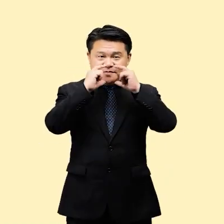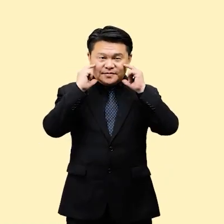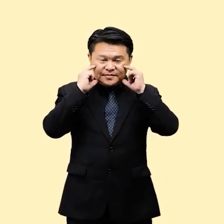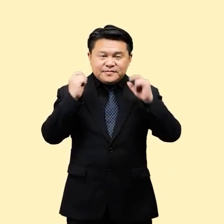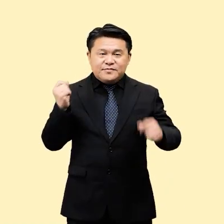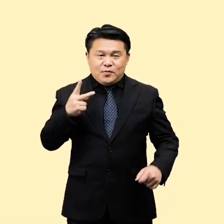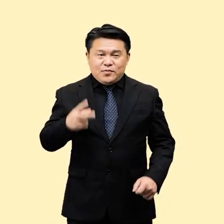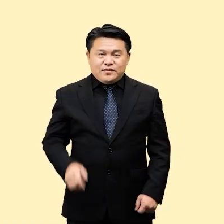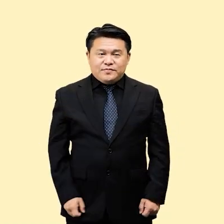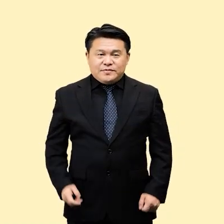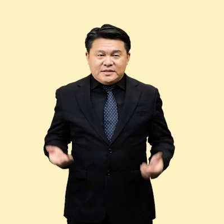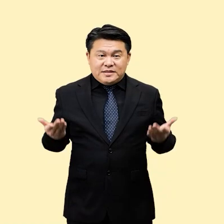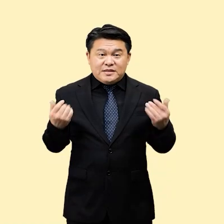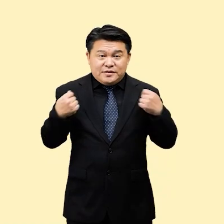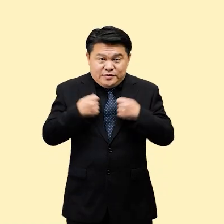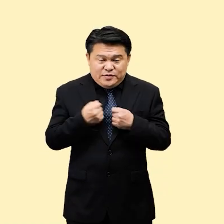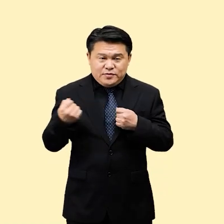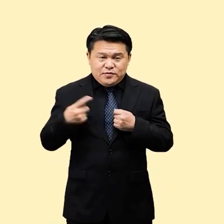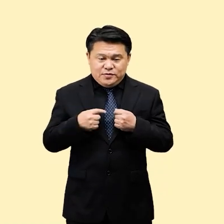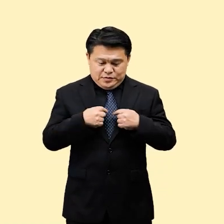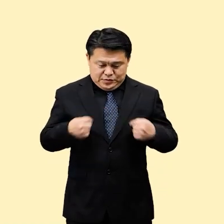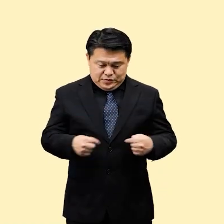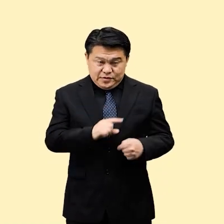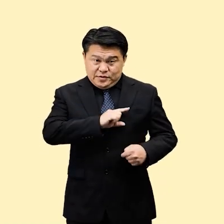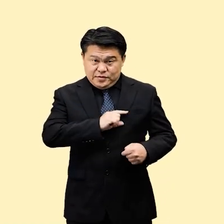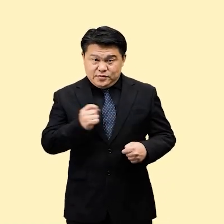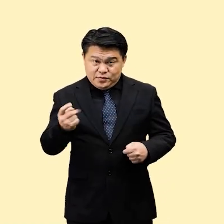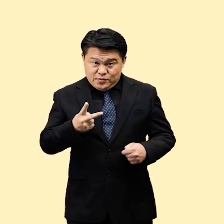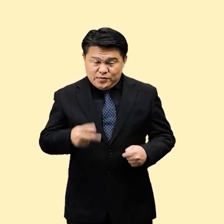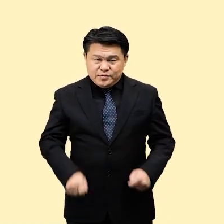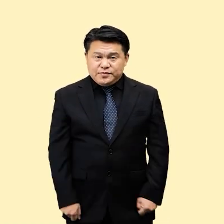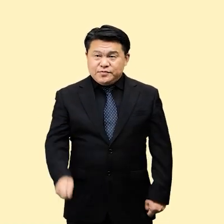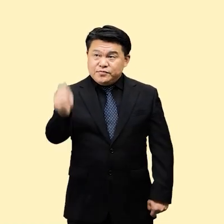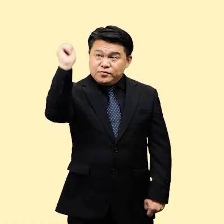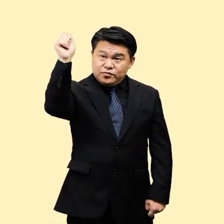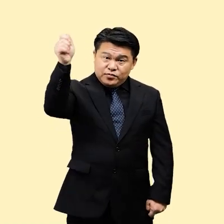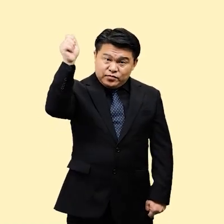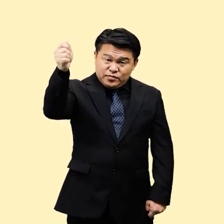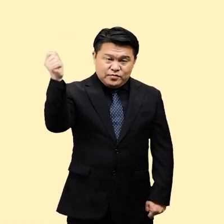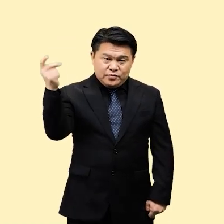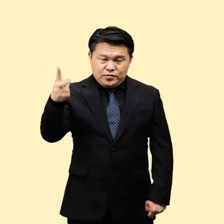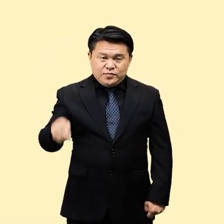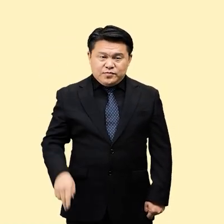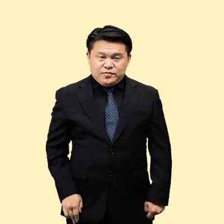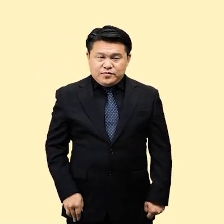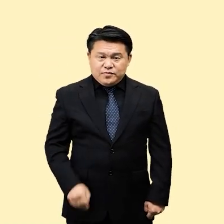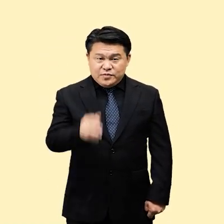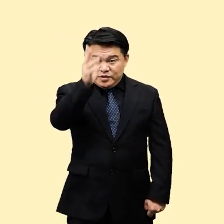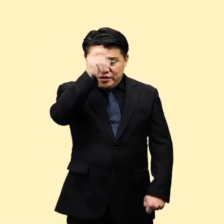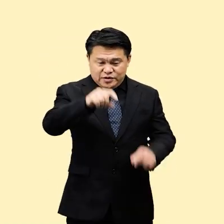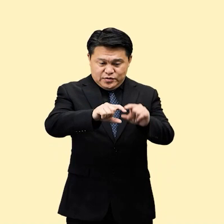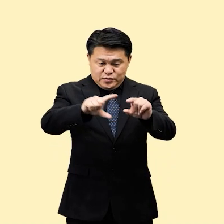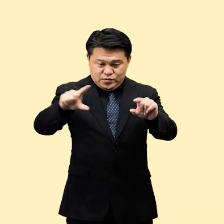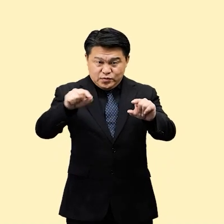마스크, 근무복, 명찰, 배드민턴 라켓,